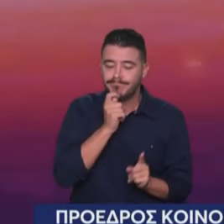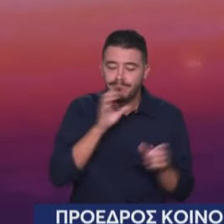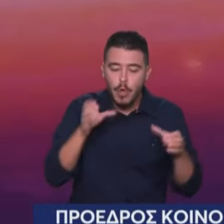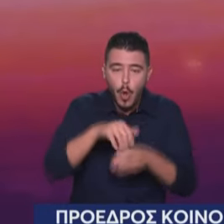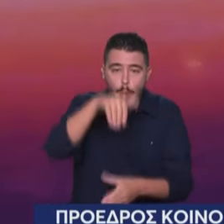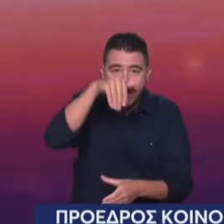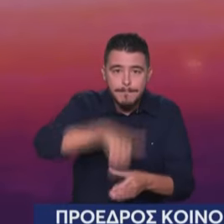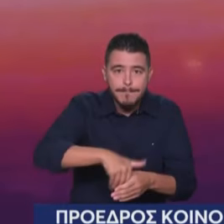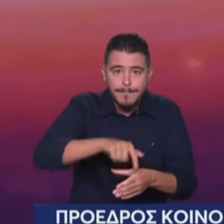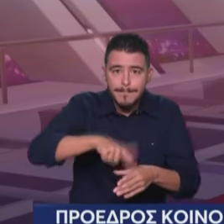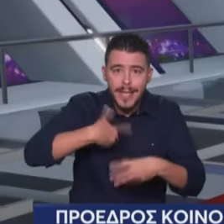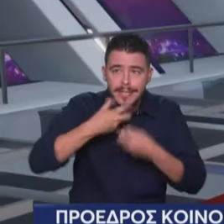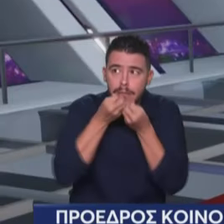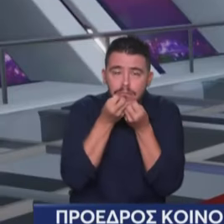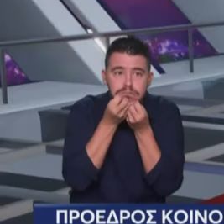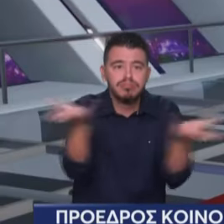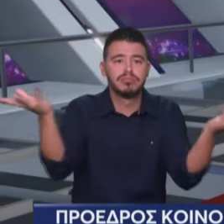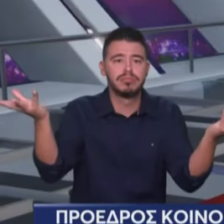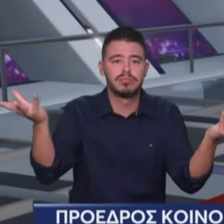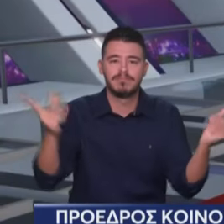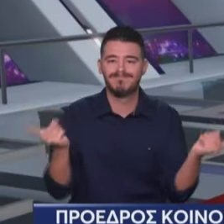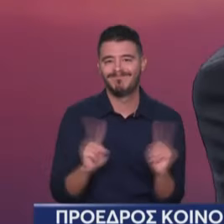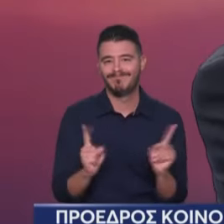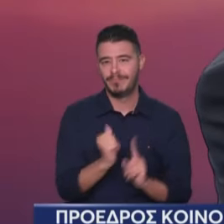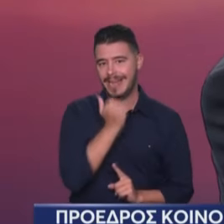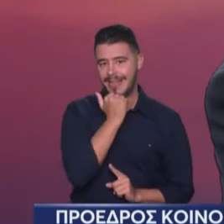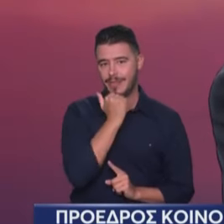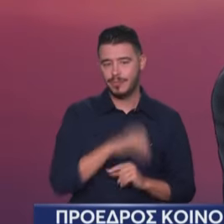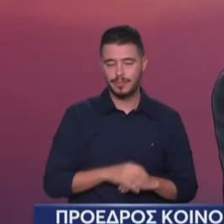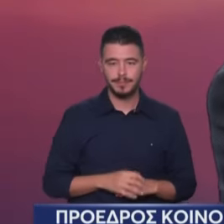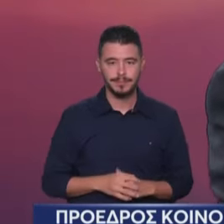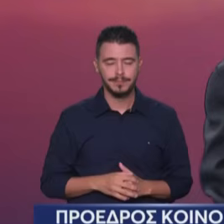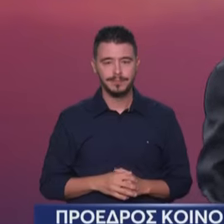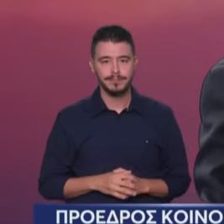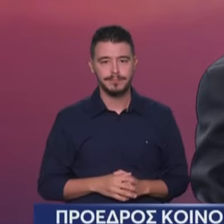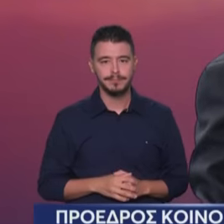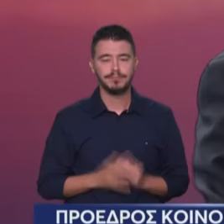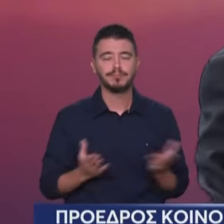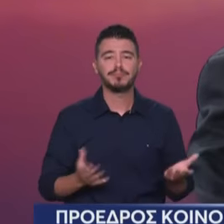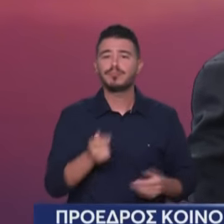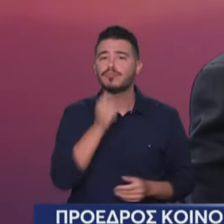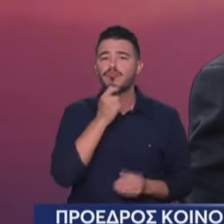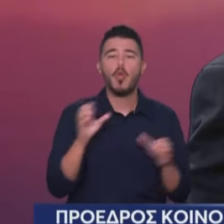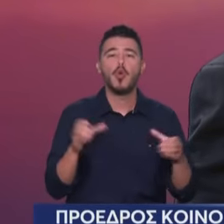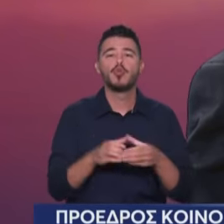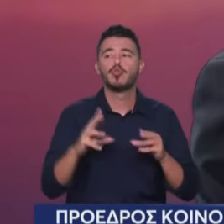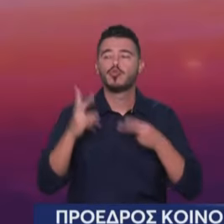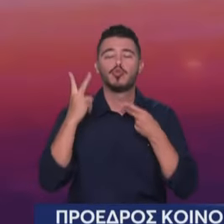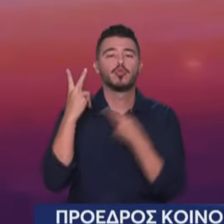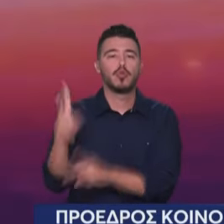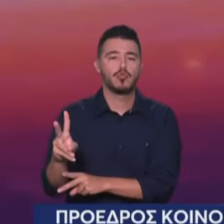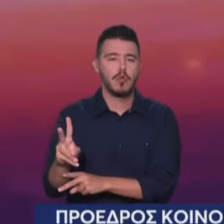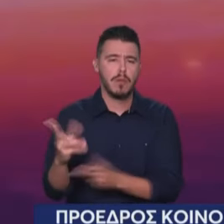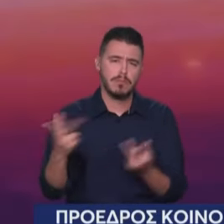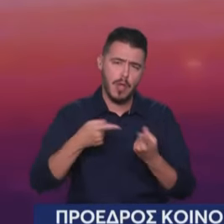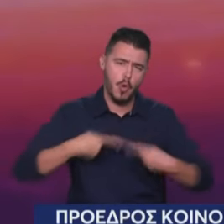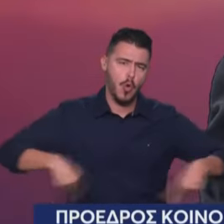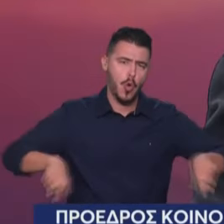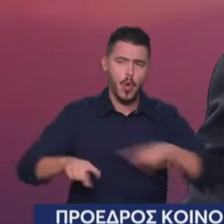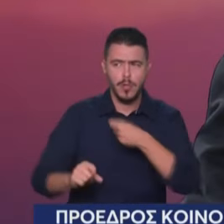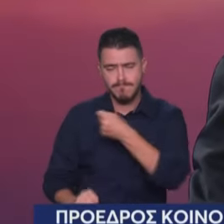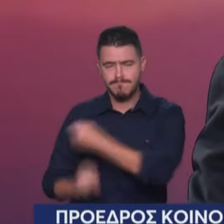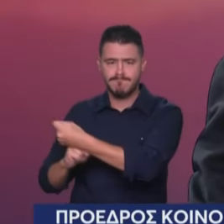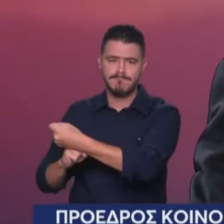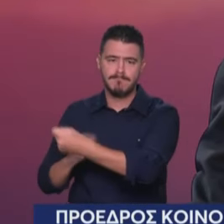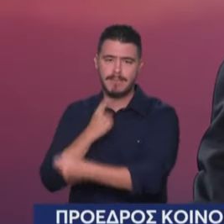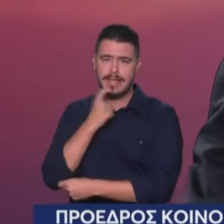και καλούμαστε όλοι αυτή τη στιγμή να σταθούμε στο ύψος της ευθύνης. Εσείς, και όταν λέω εσείς δεν εννοώ εσάς, ναι. Εννοώ το κόμμα. Ναι. Όλους που στηρίξατε, γιατί τον στηρίξατε mm-hmm. σχεδόν mm-hmm. όλοι τον